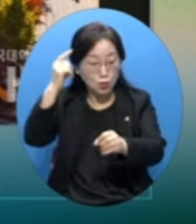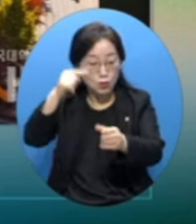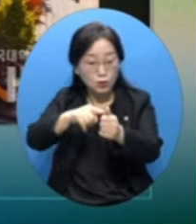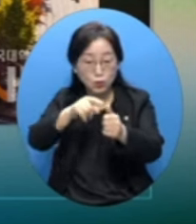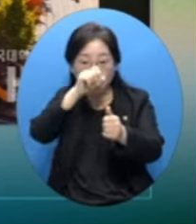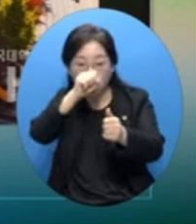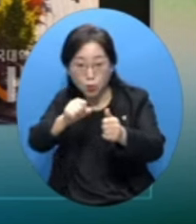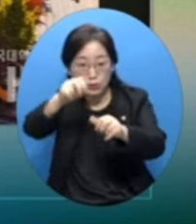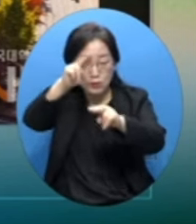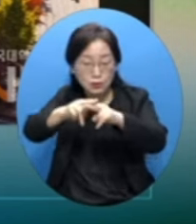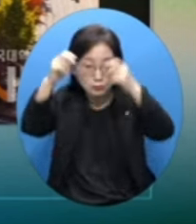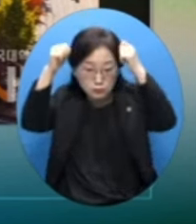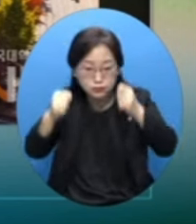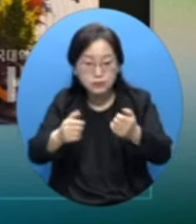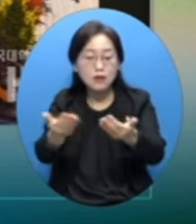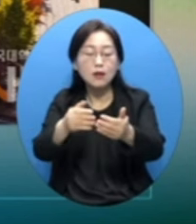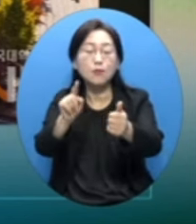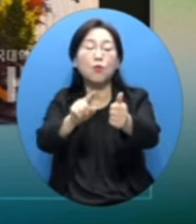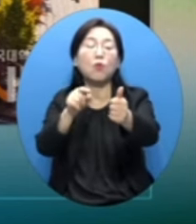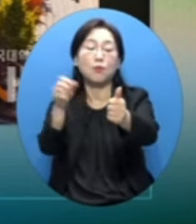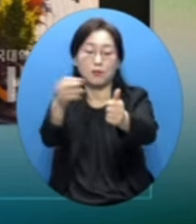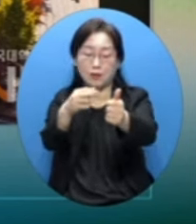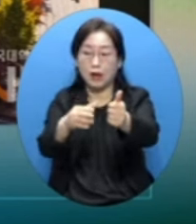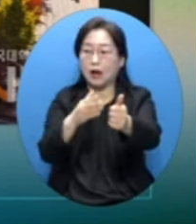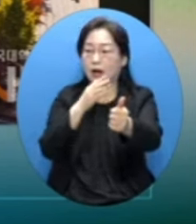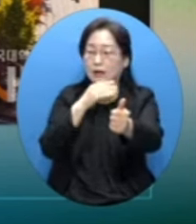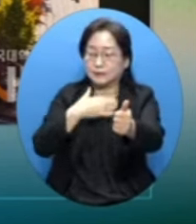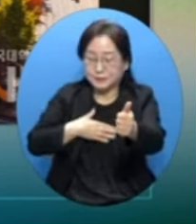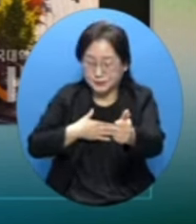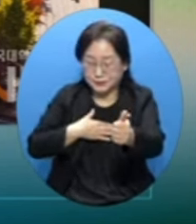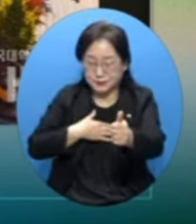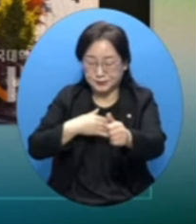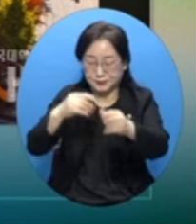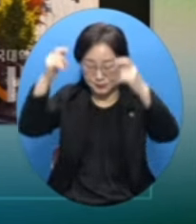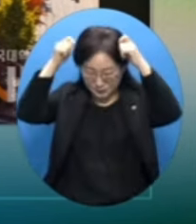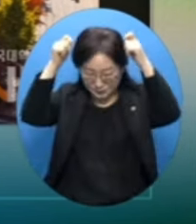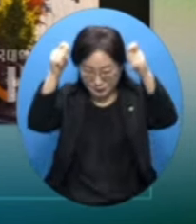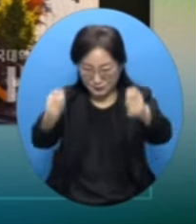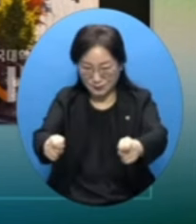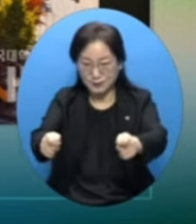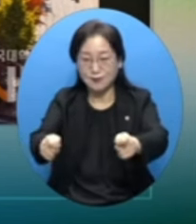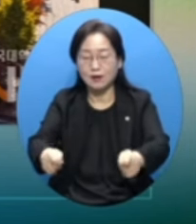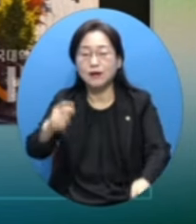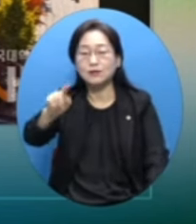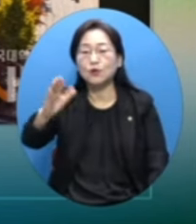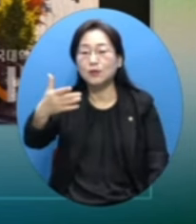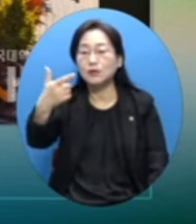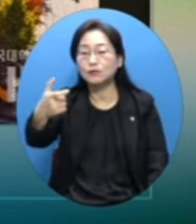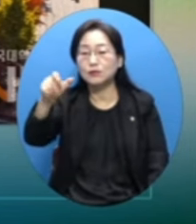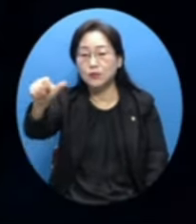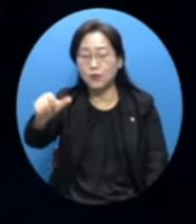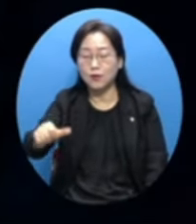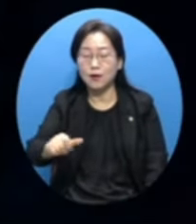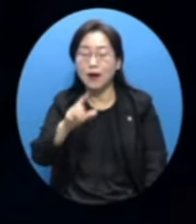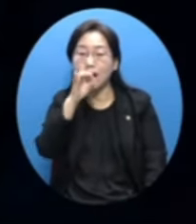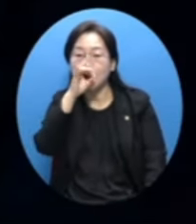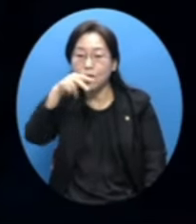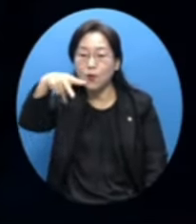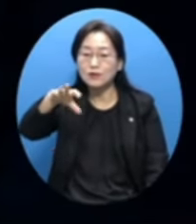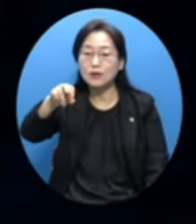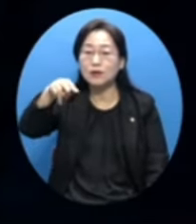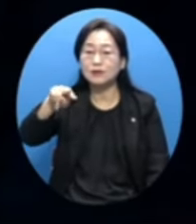앉아서 일을 하고 있느냐 그래서 그날로 그는 학장 자리를 내려놓고 1965년 강원도 정성군